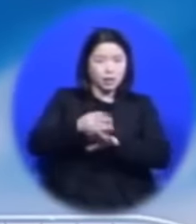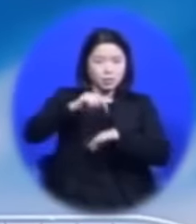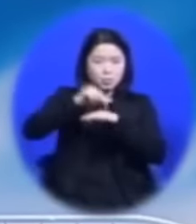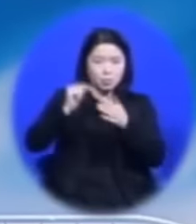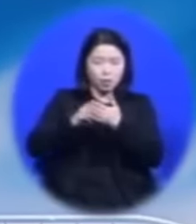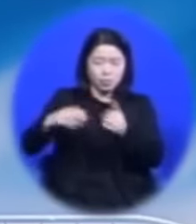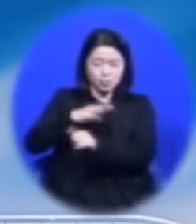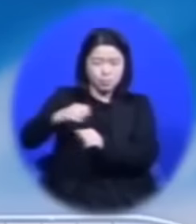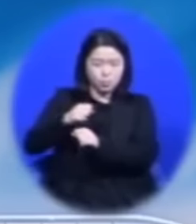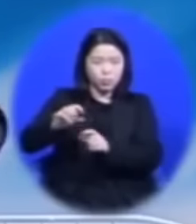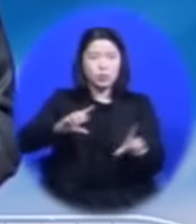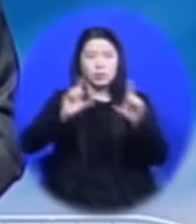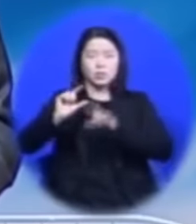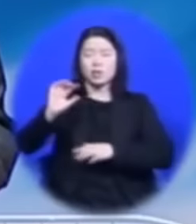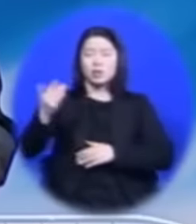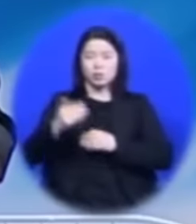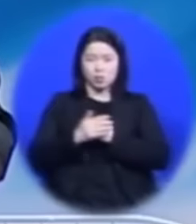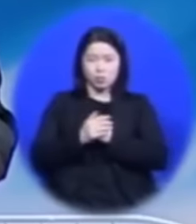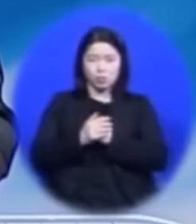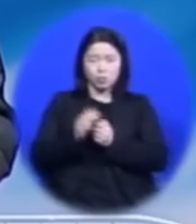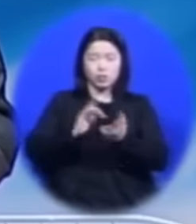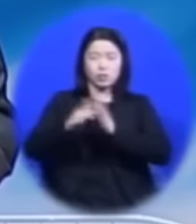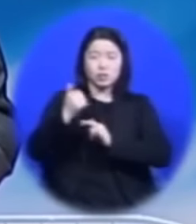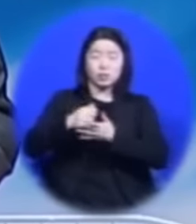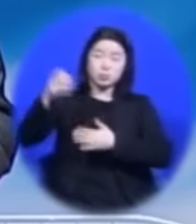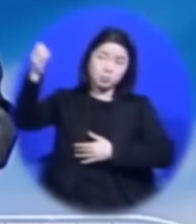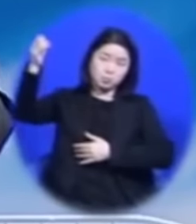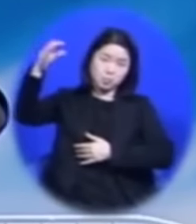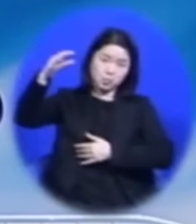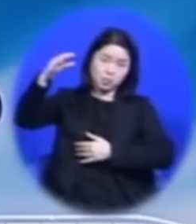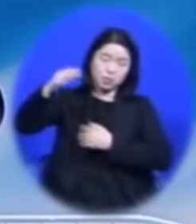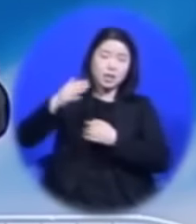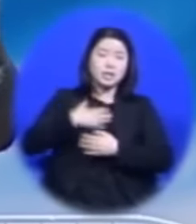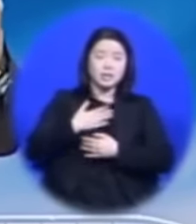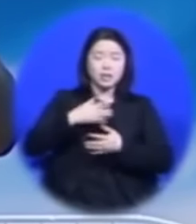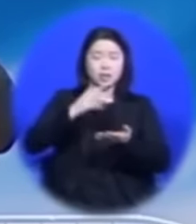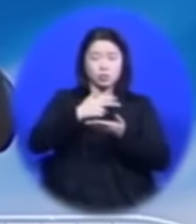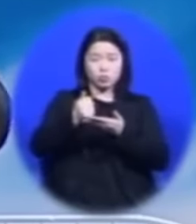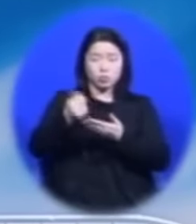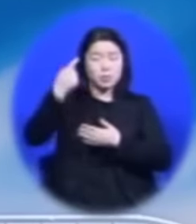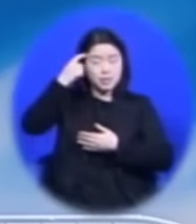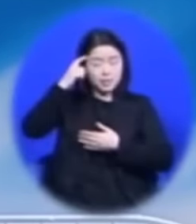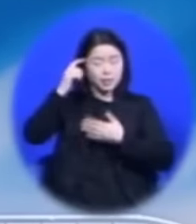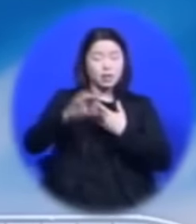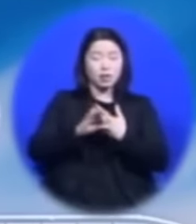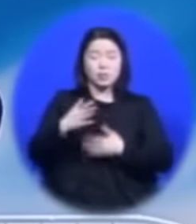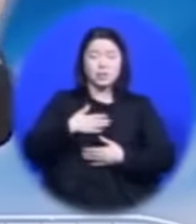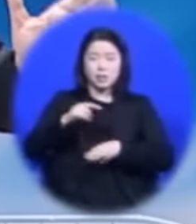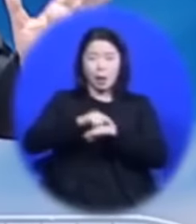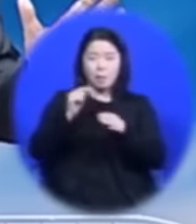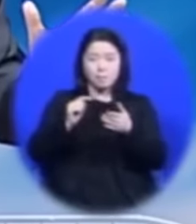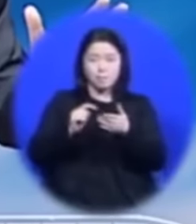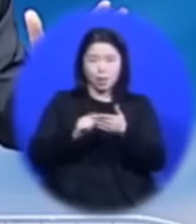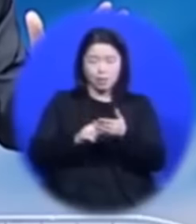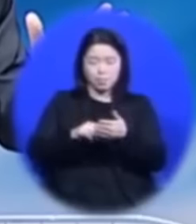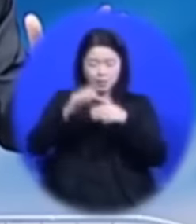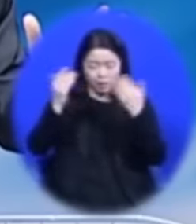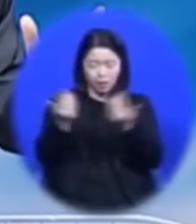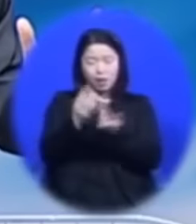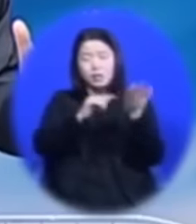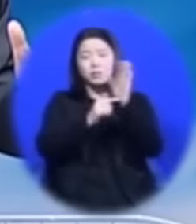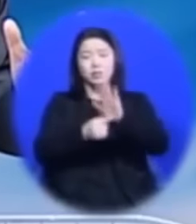삽니다. 예수님은 빛이시라 제가 주님을 생각하면 제 마음의 생각을 다 드러내